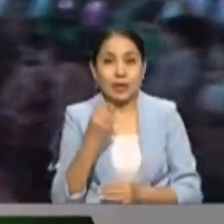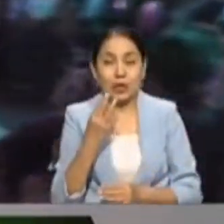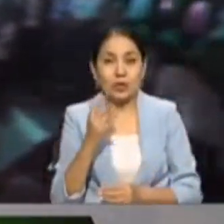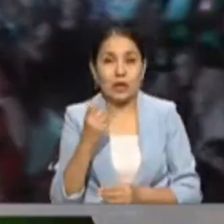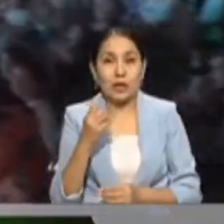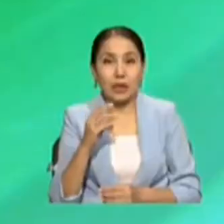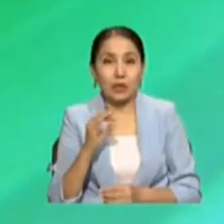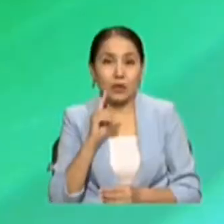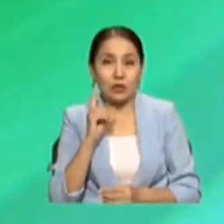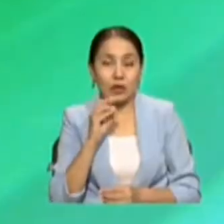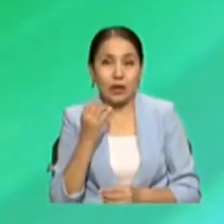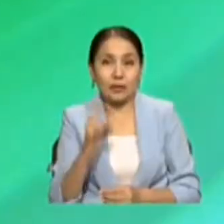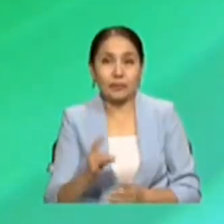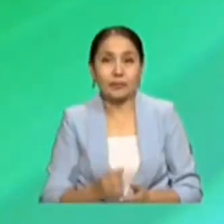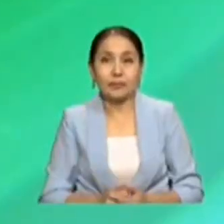Zamonov, Yoshlar.